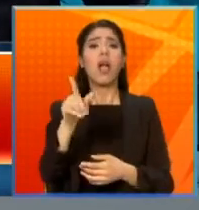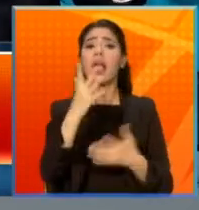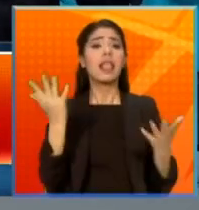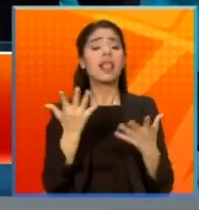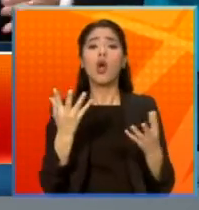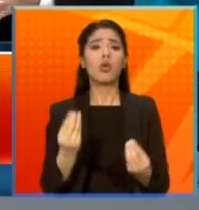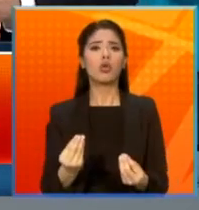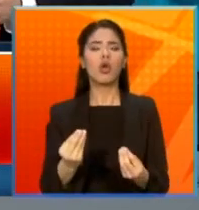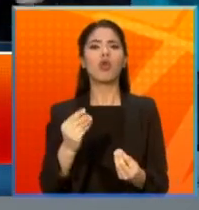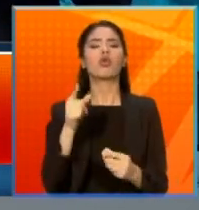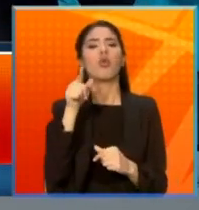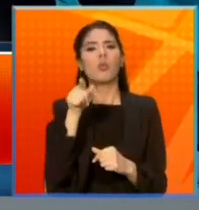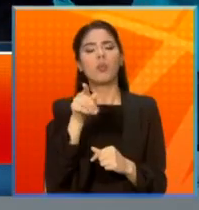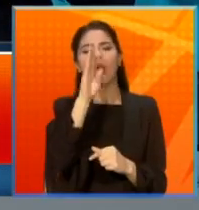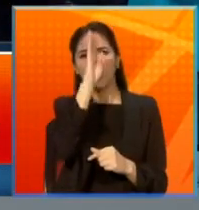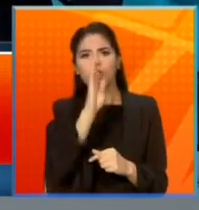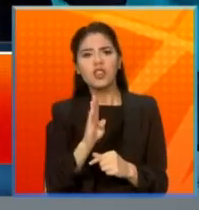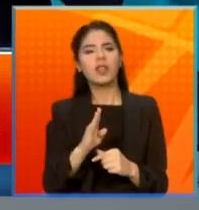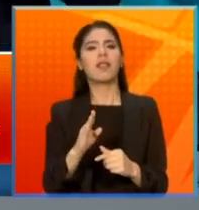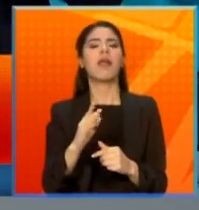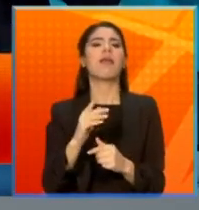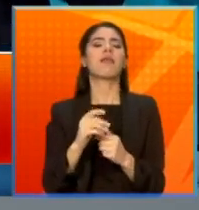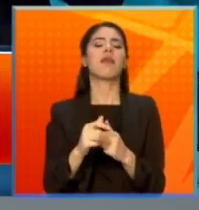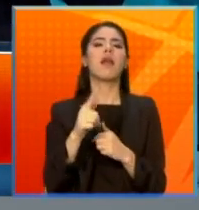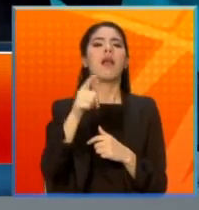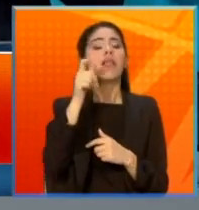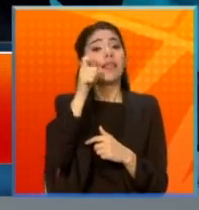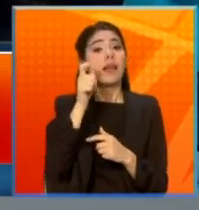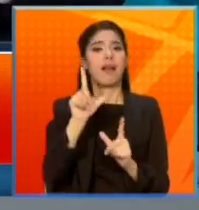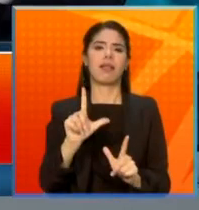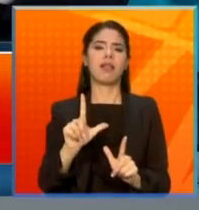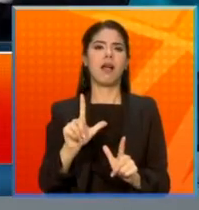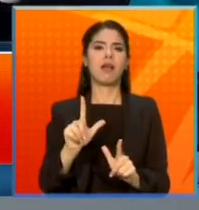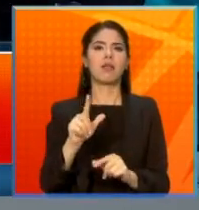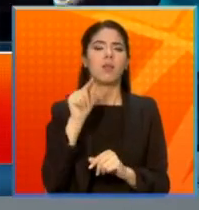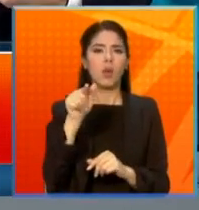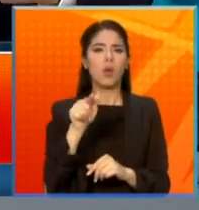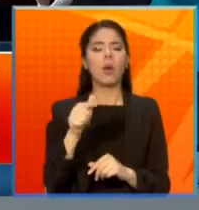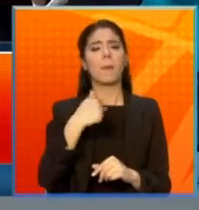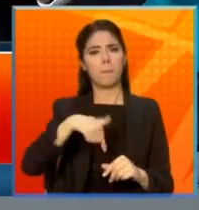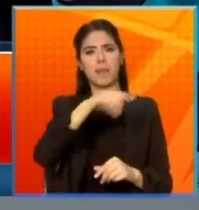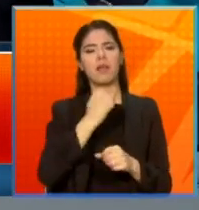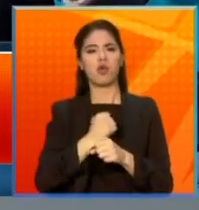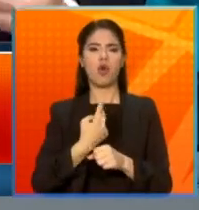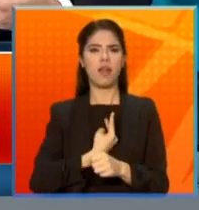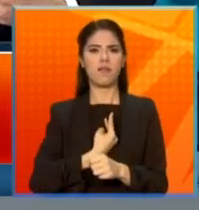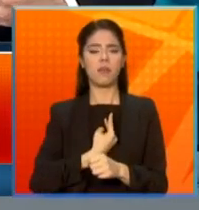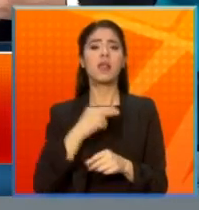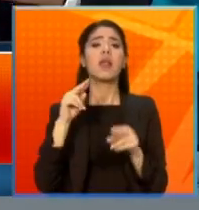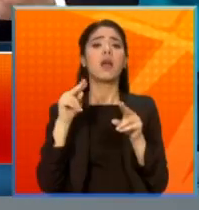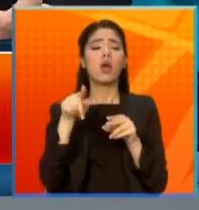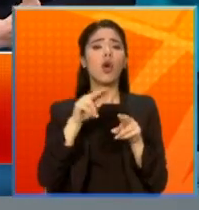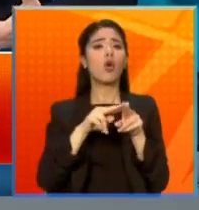bu açıklamaları göz önünde bulundurarak durumun ciddiyetini de göz ardı etmemek gerekiyor elbette. Bu da bizim görevimiz.